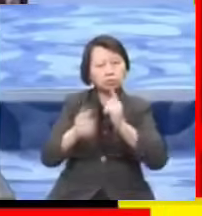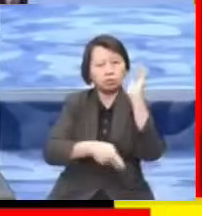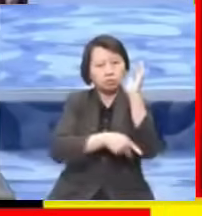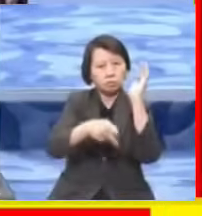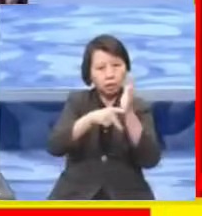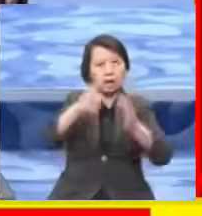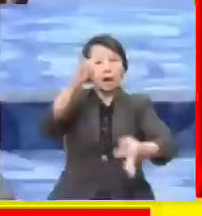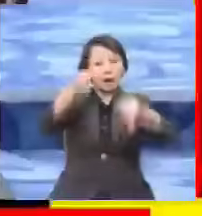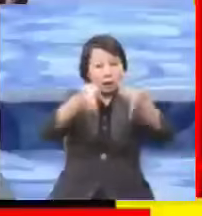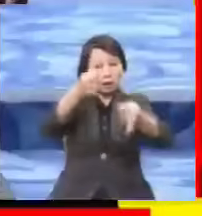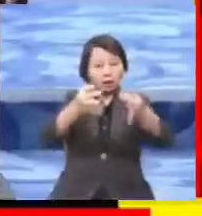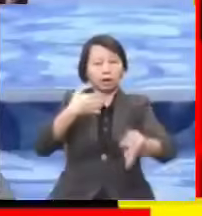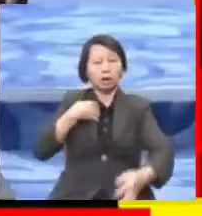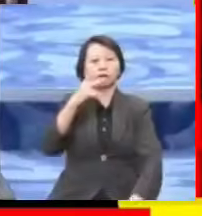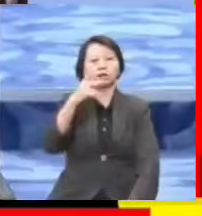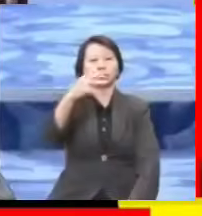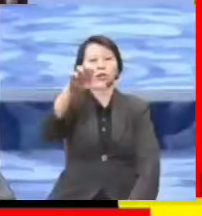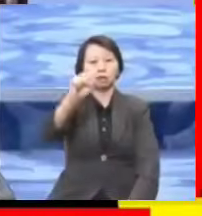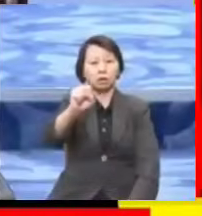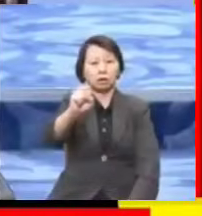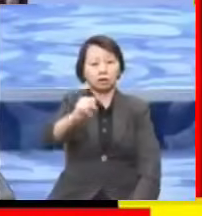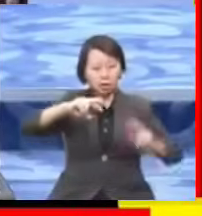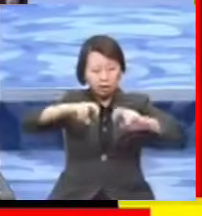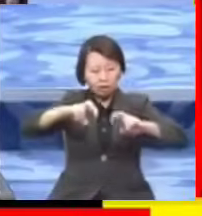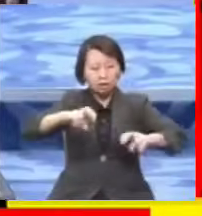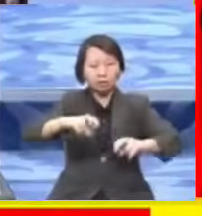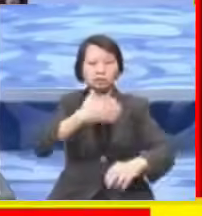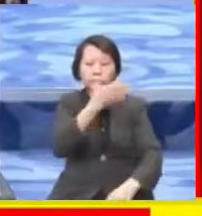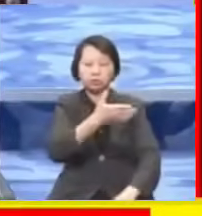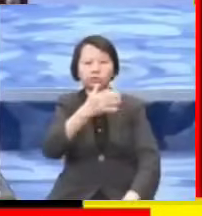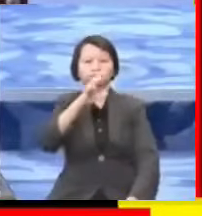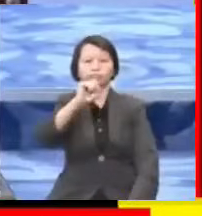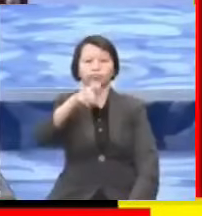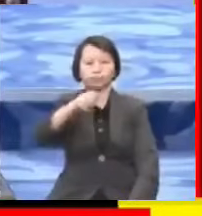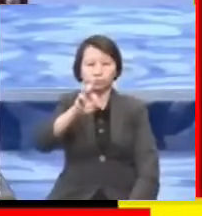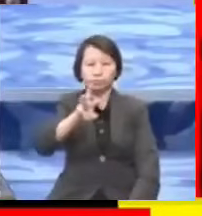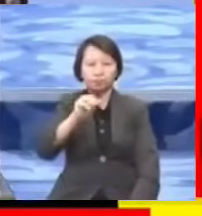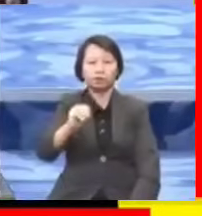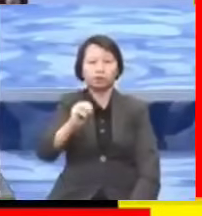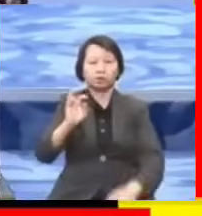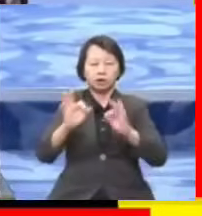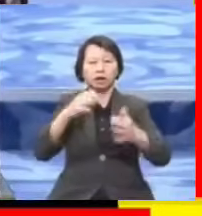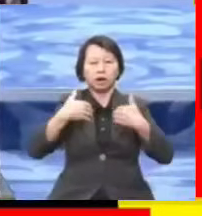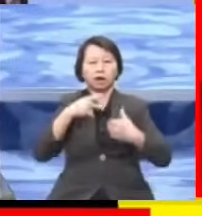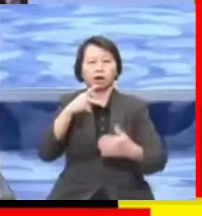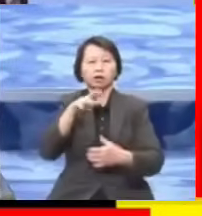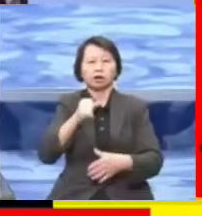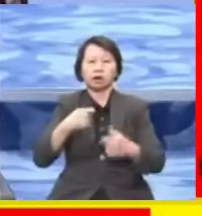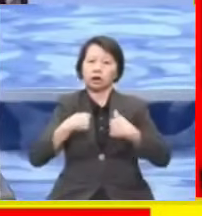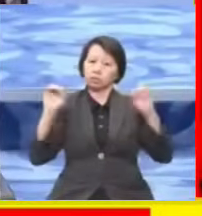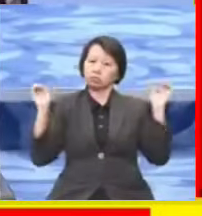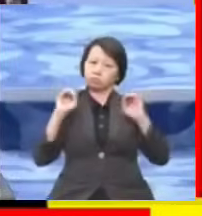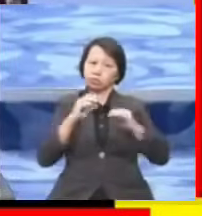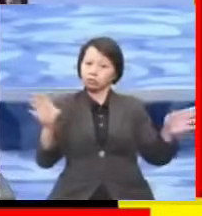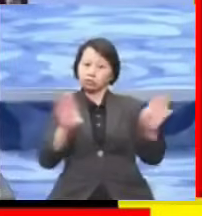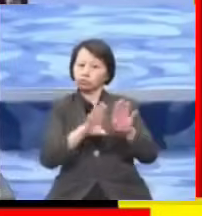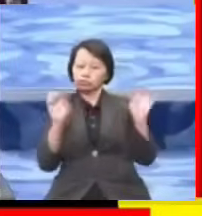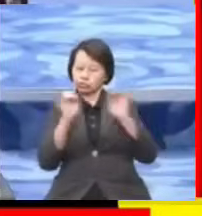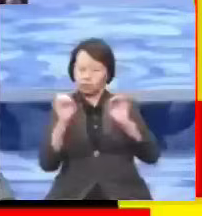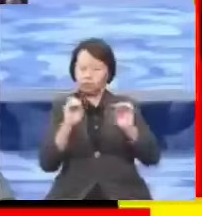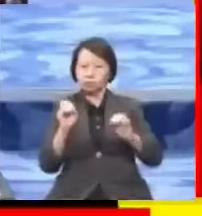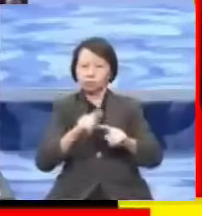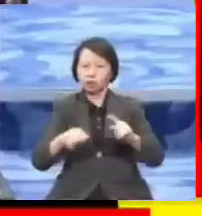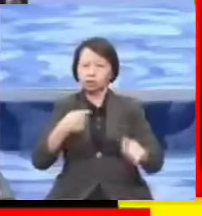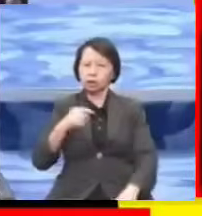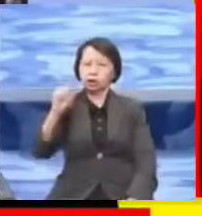ada kes itu disiasat oleh SPRM, dan kalau ada kes saya tidak langsung menutupnya. Tapi